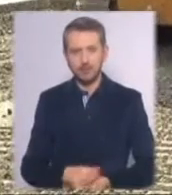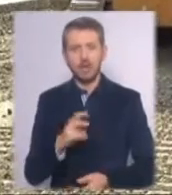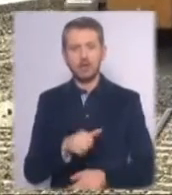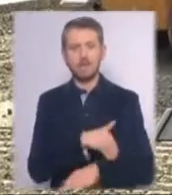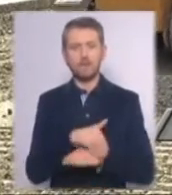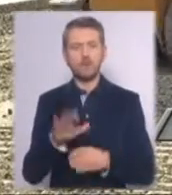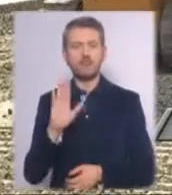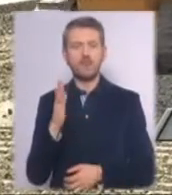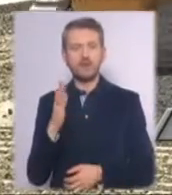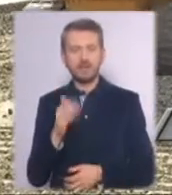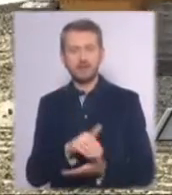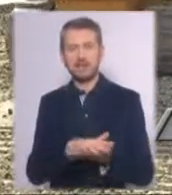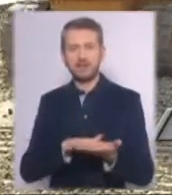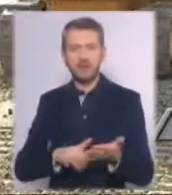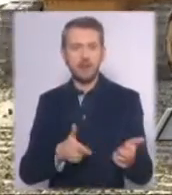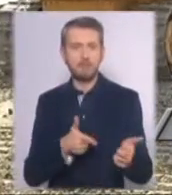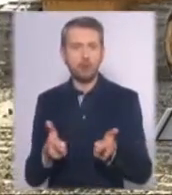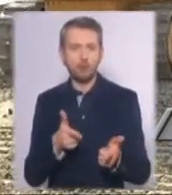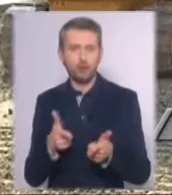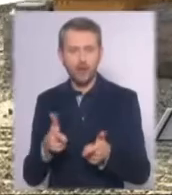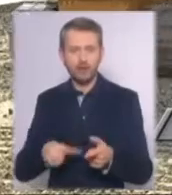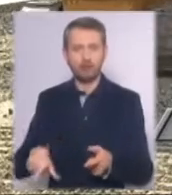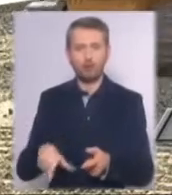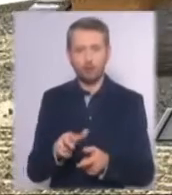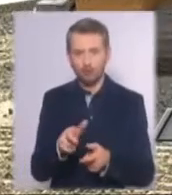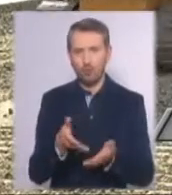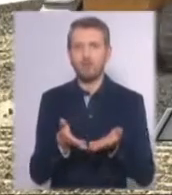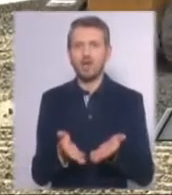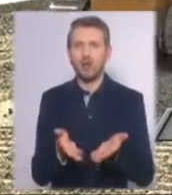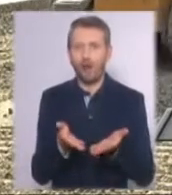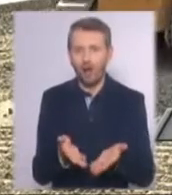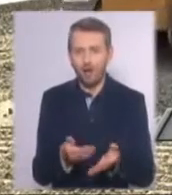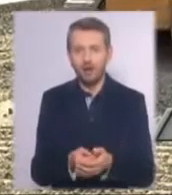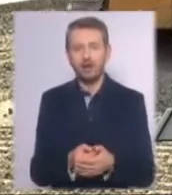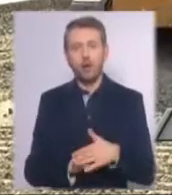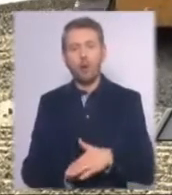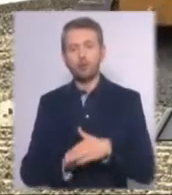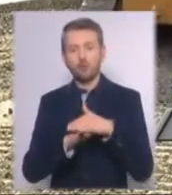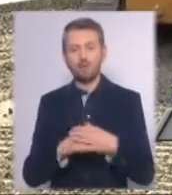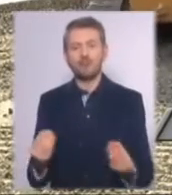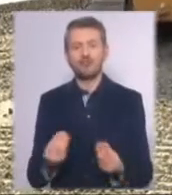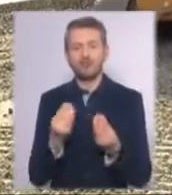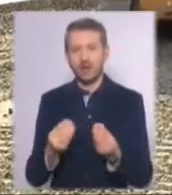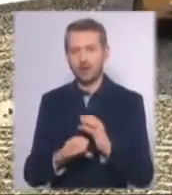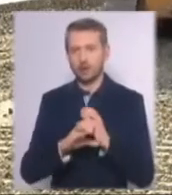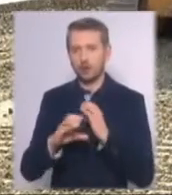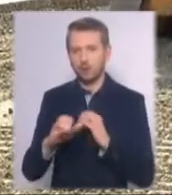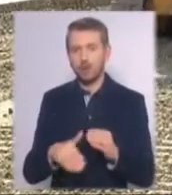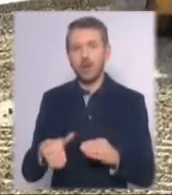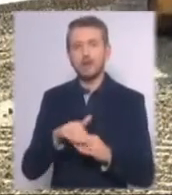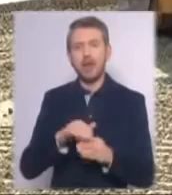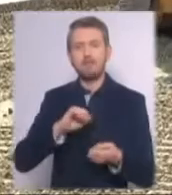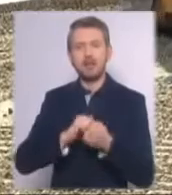вулиці Васильківській триває приготування дорожнього пирога. Його основа – свіженькі труби. Над бетонними